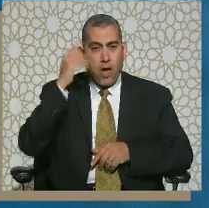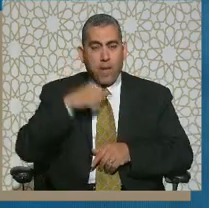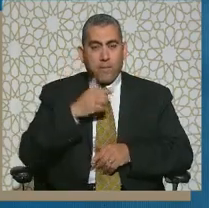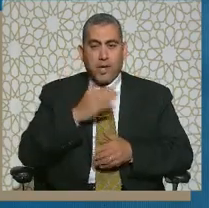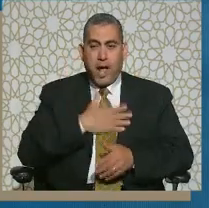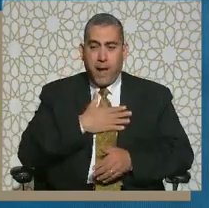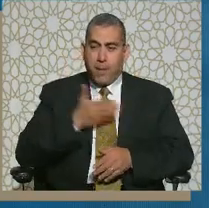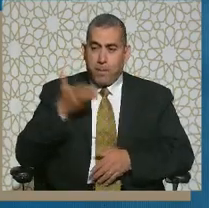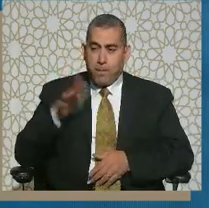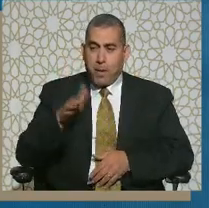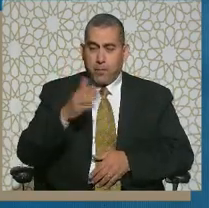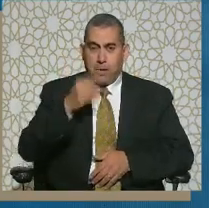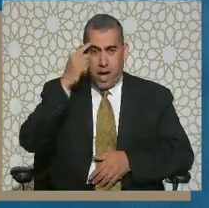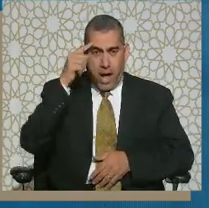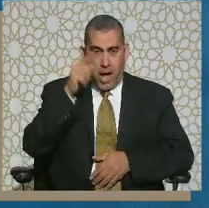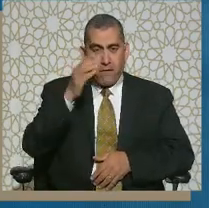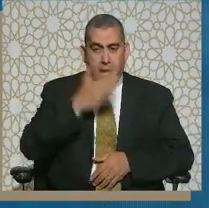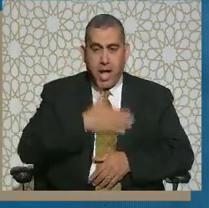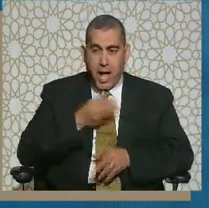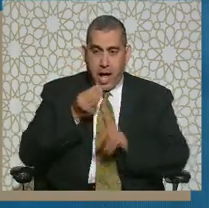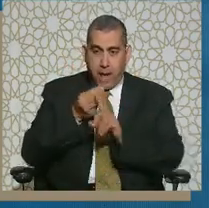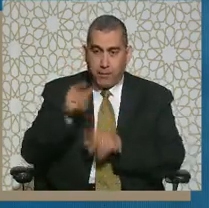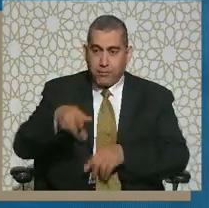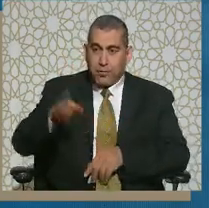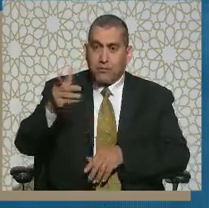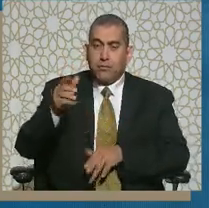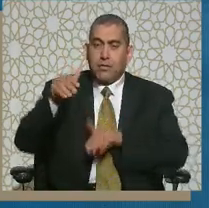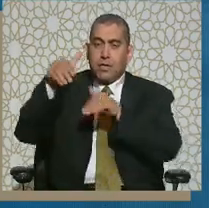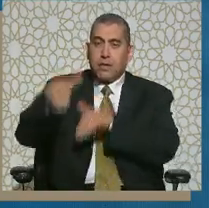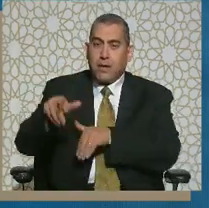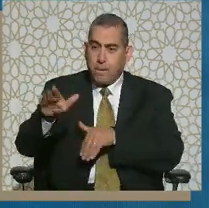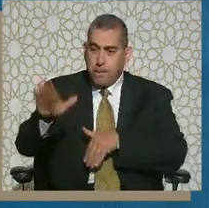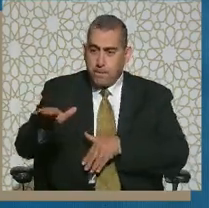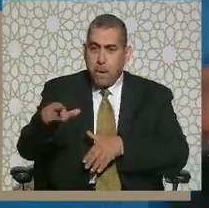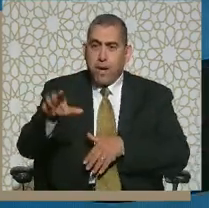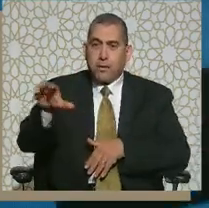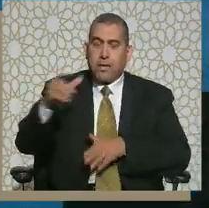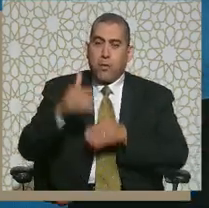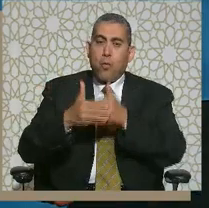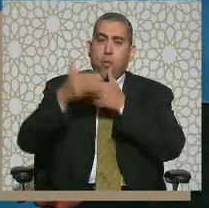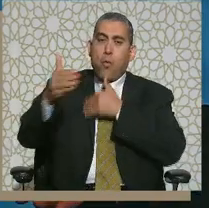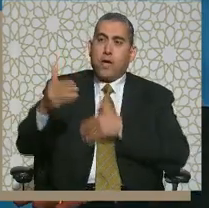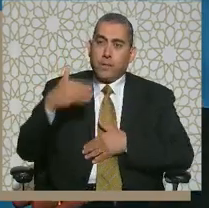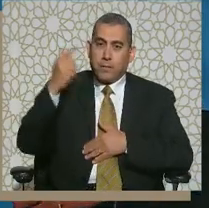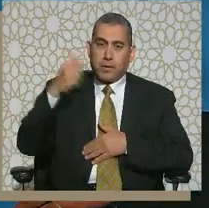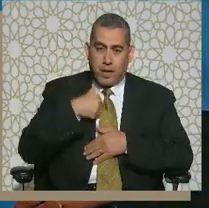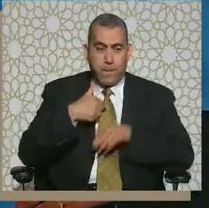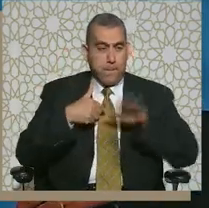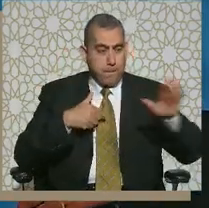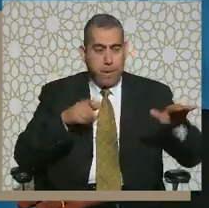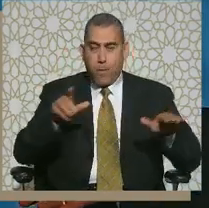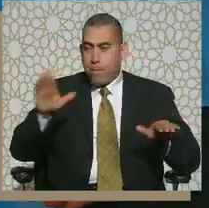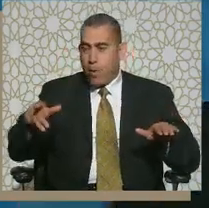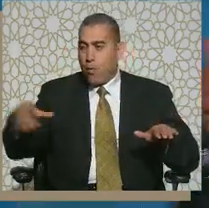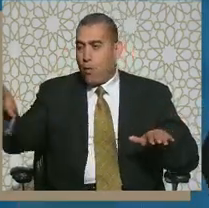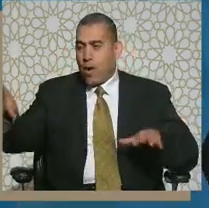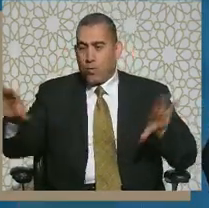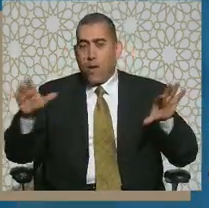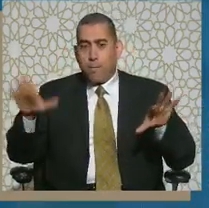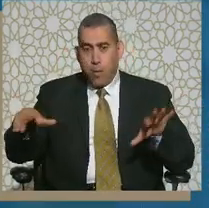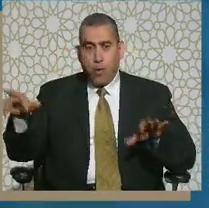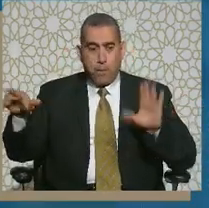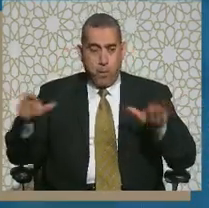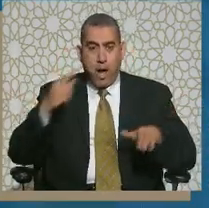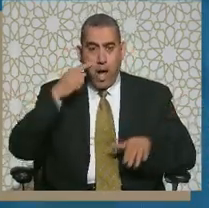انتقل لازم يعرف ان حبيبه انتقل وهو موجود في الوجود الاوسع فه الاثنين موجودين في دائره اوسع هو